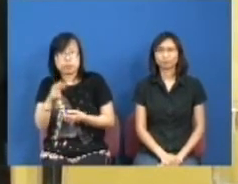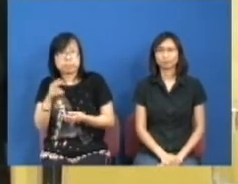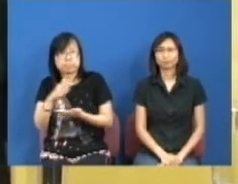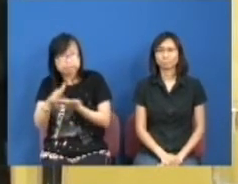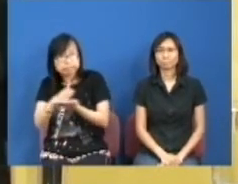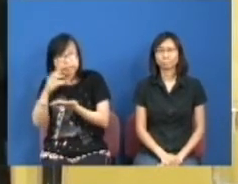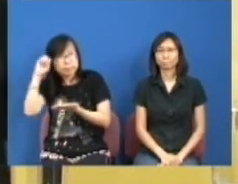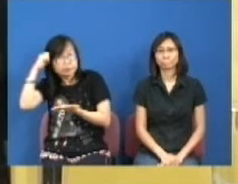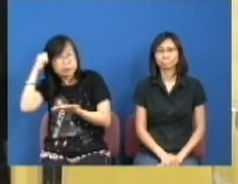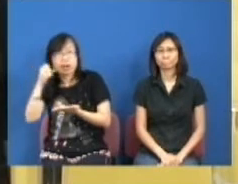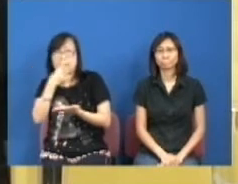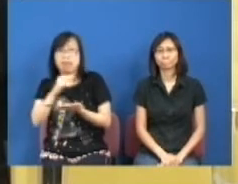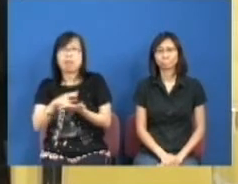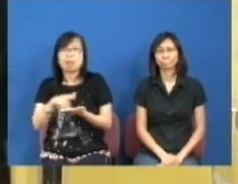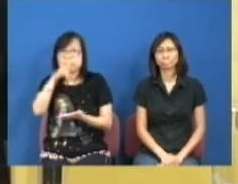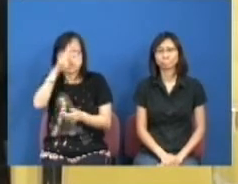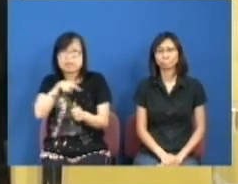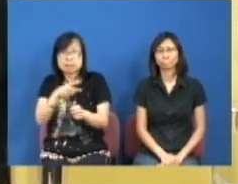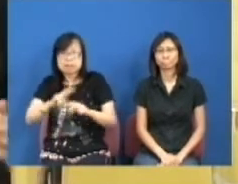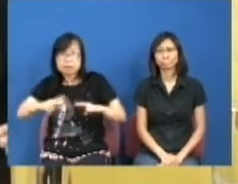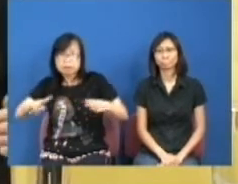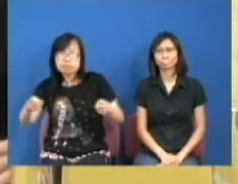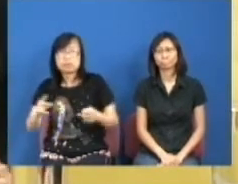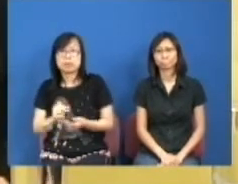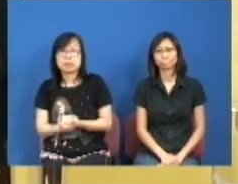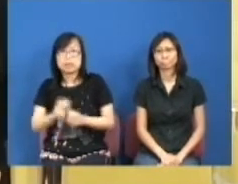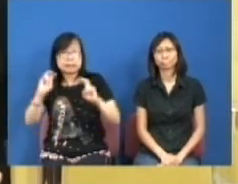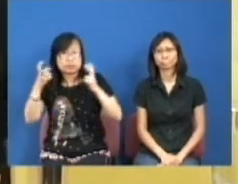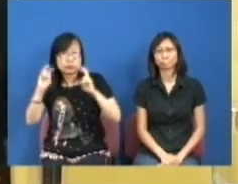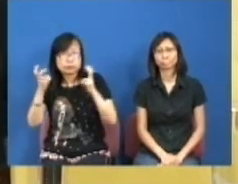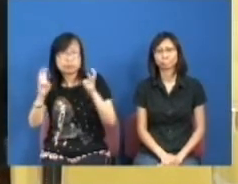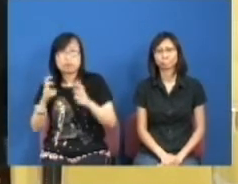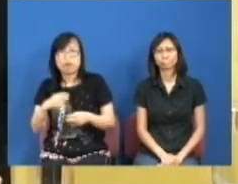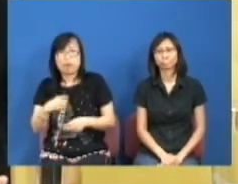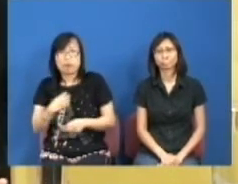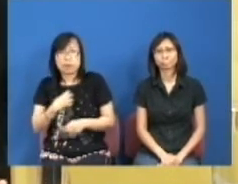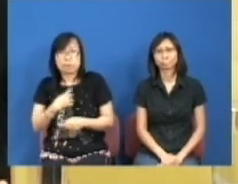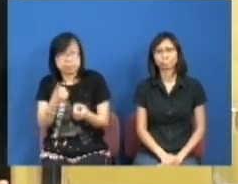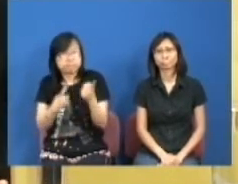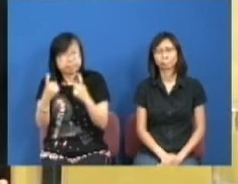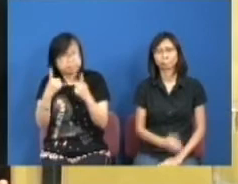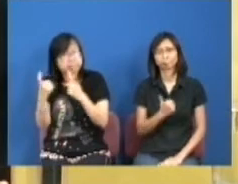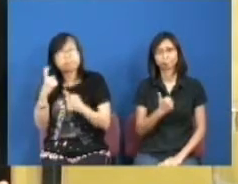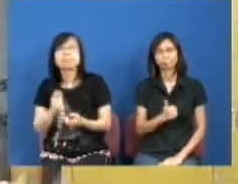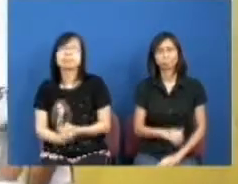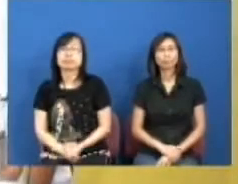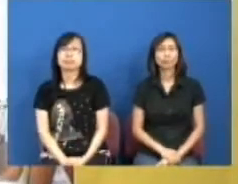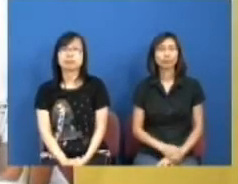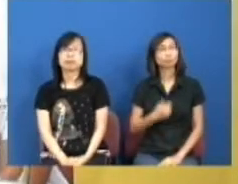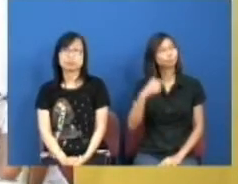嘅政治參與啊、公民社會嘅發展啊、民主化呢一啲議題嘅時候咧，就覺得非常具挑戰性。 咁